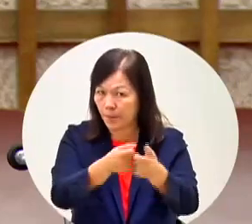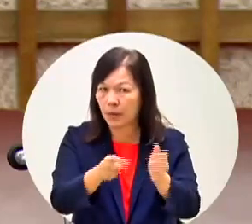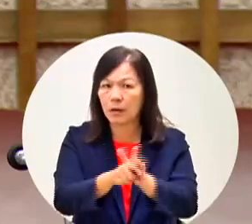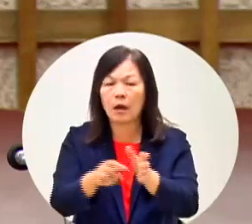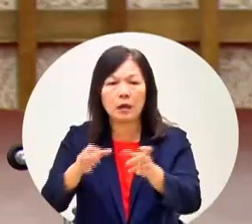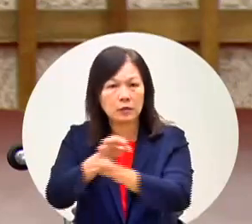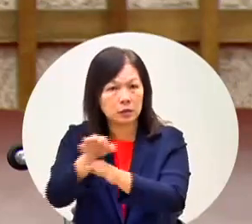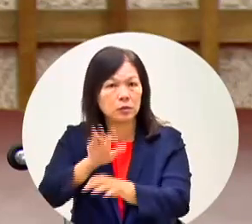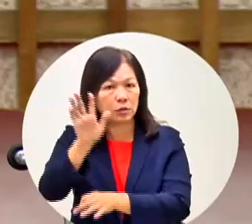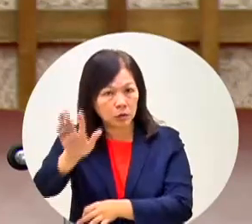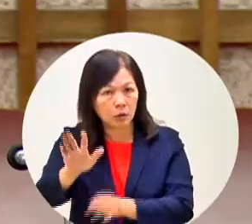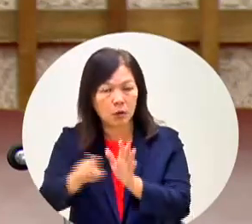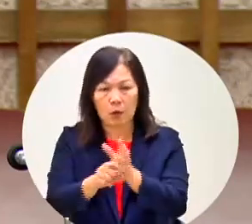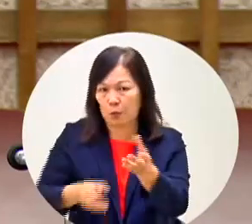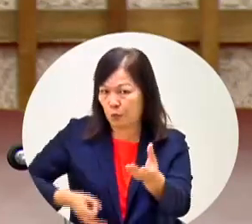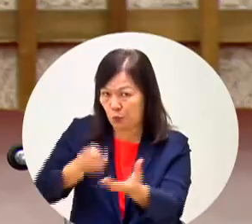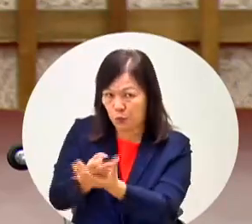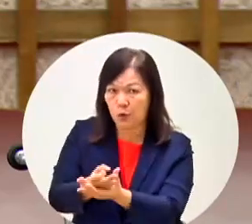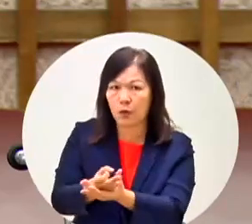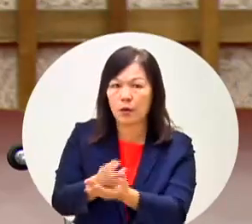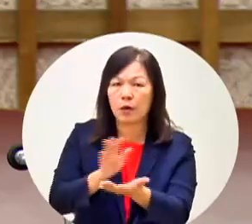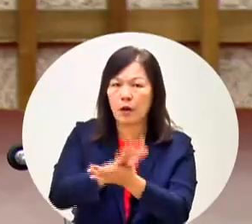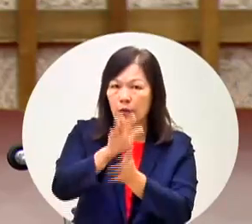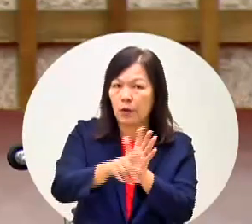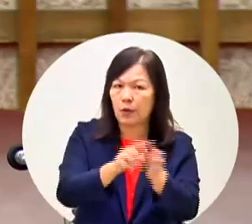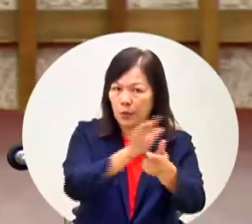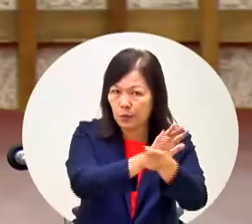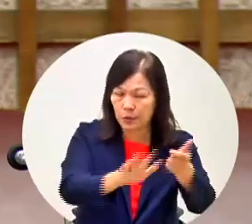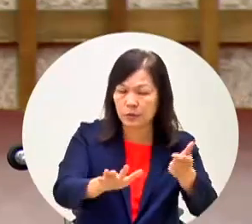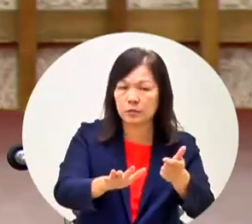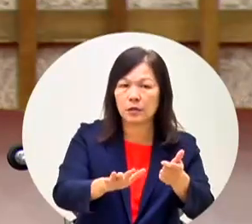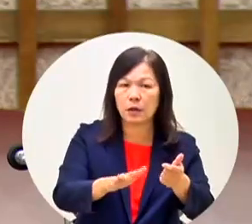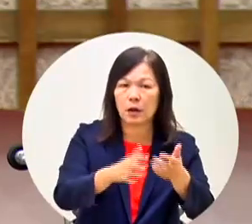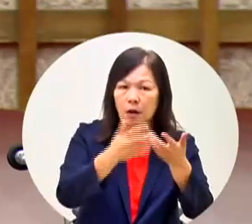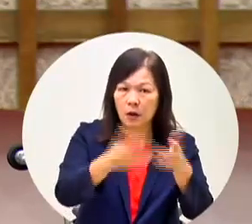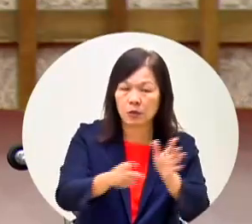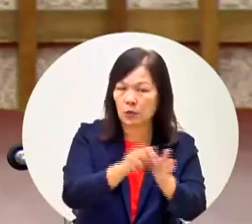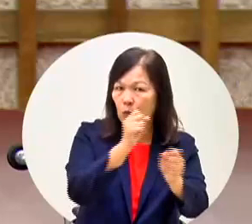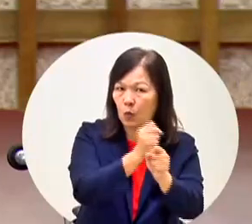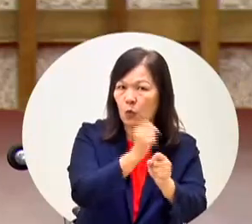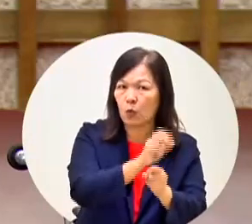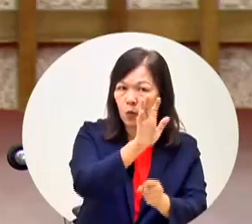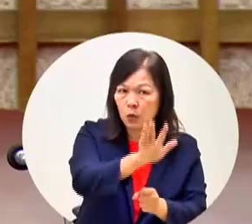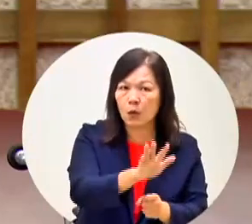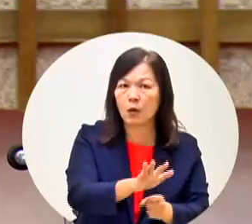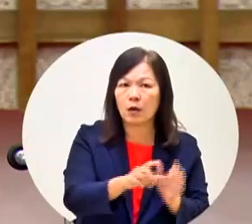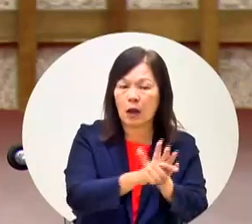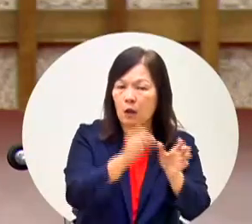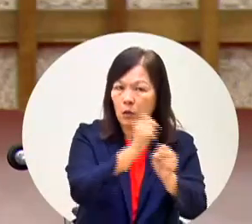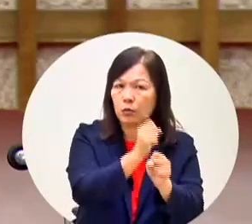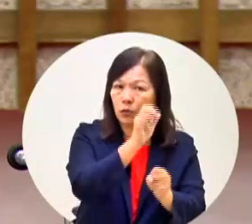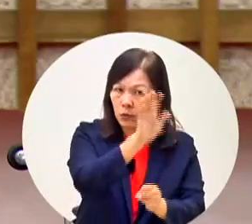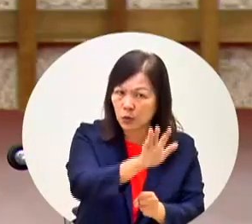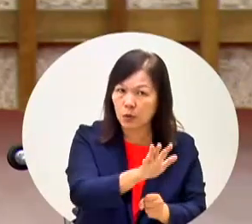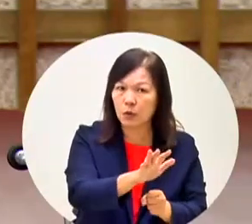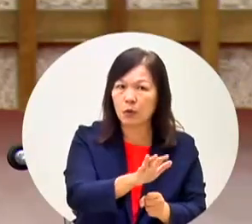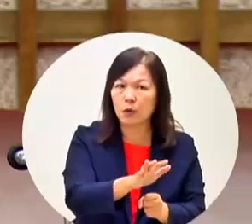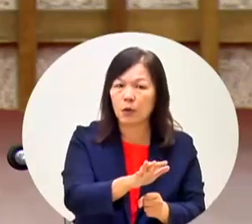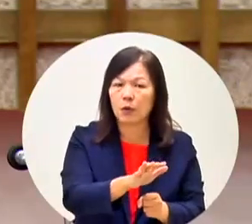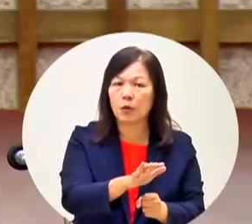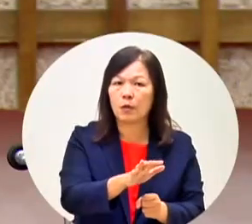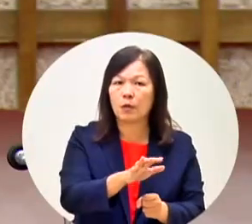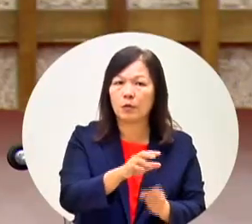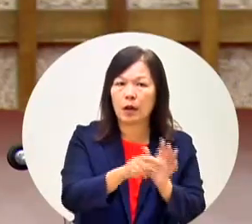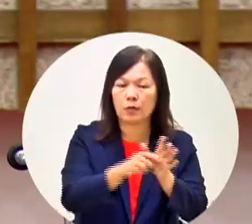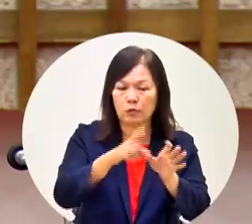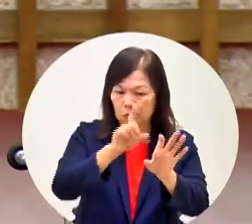才能够带动我们所有的就业的机会。有了就业机会，就有我们收入，有收入就有税